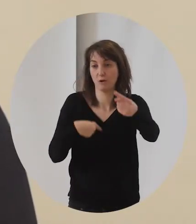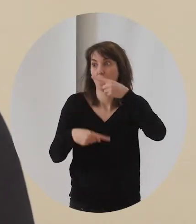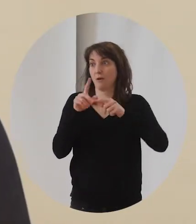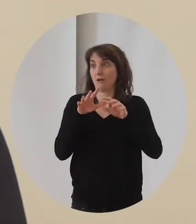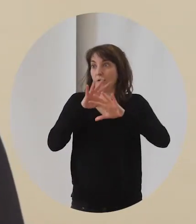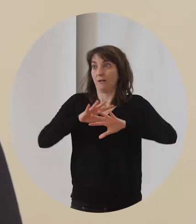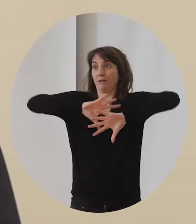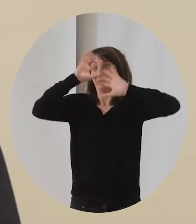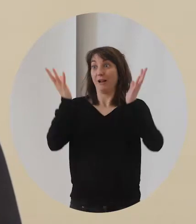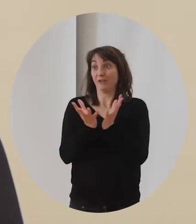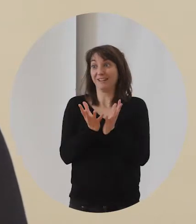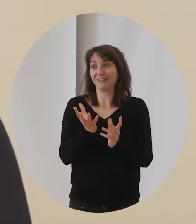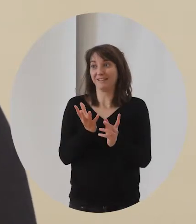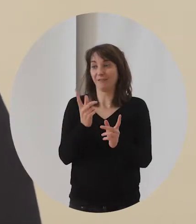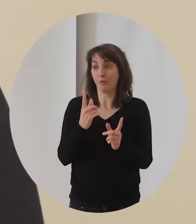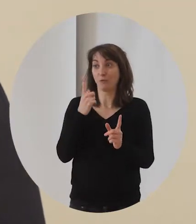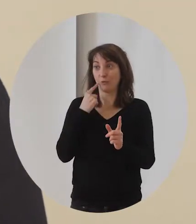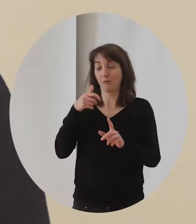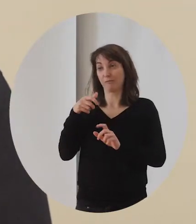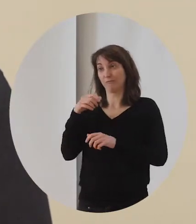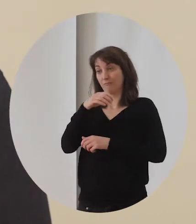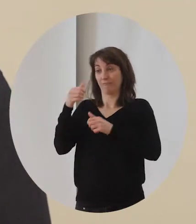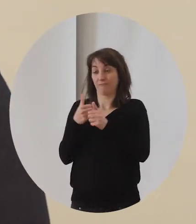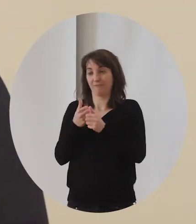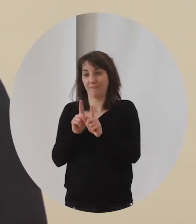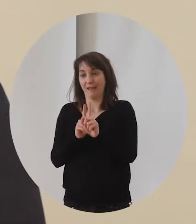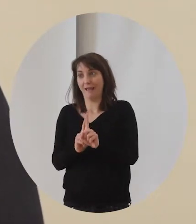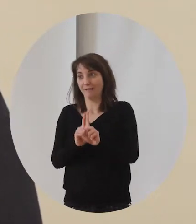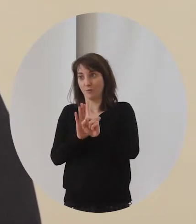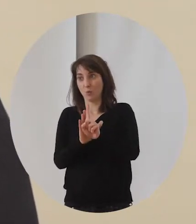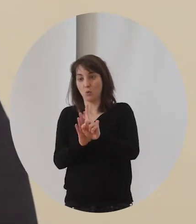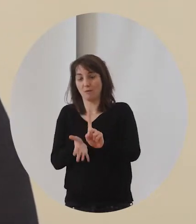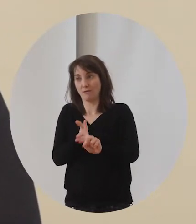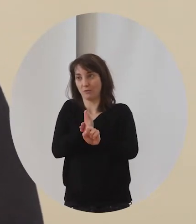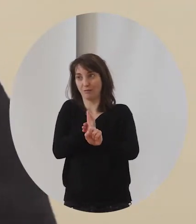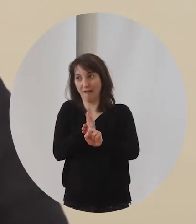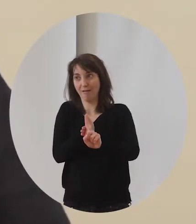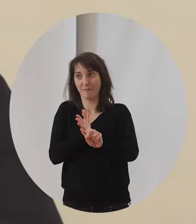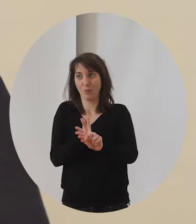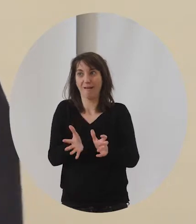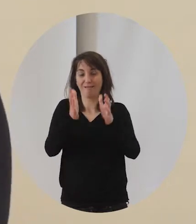de l'arrière-fond, au niveau du dos et aider à cette posture plus adaptée.